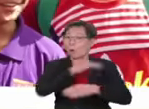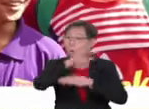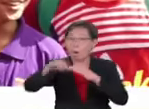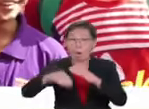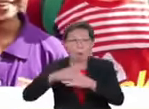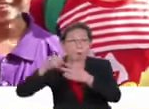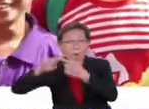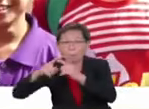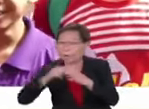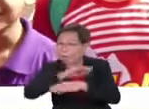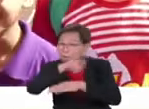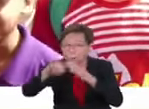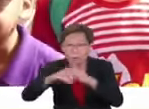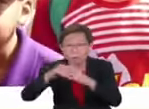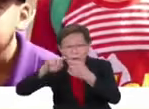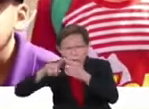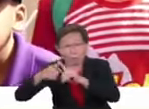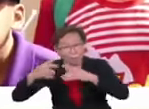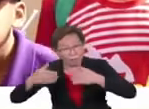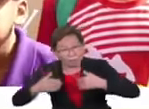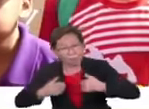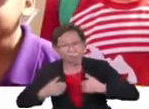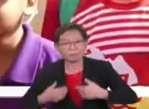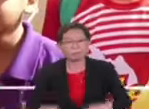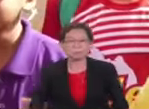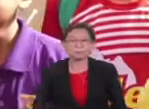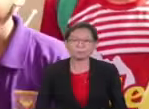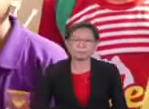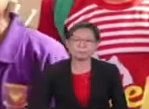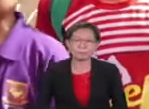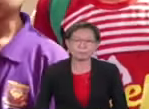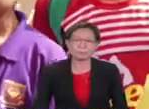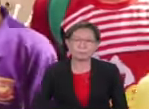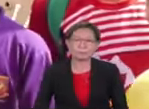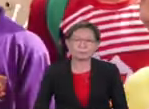ikut. Lepas tu